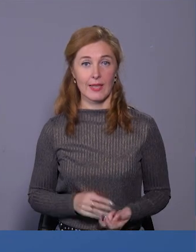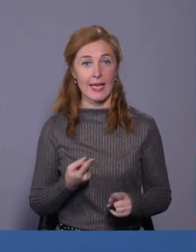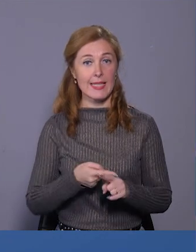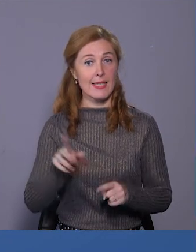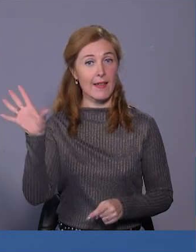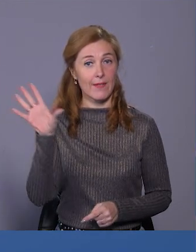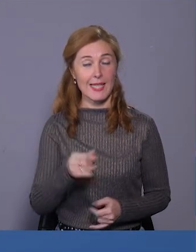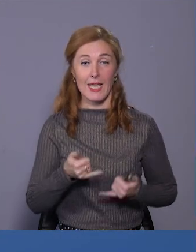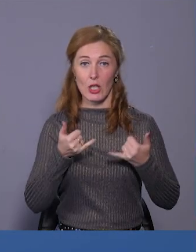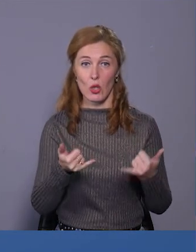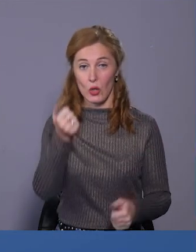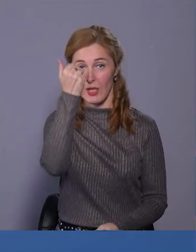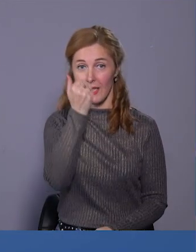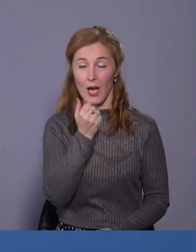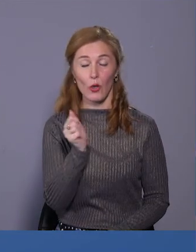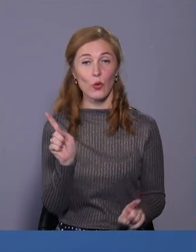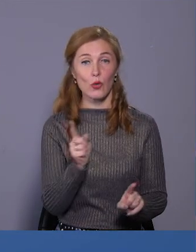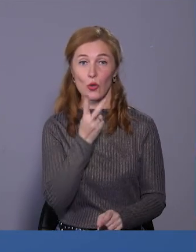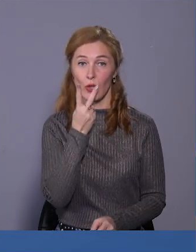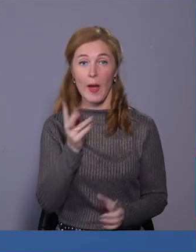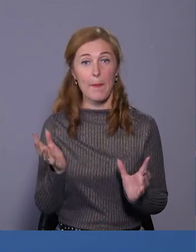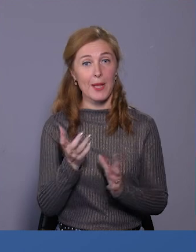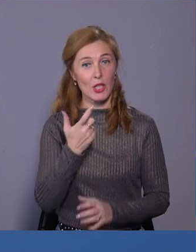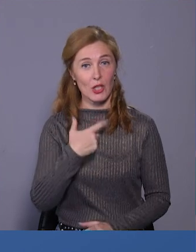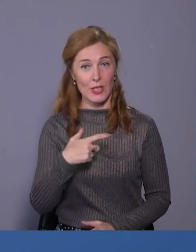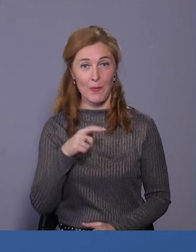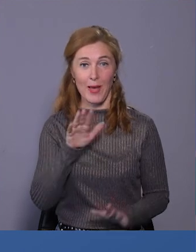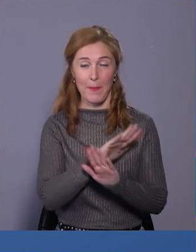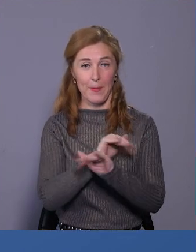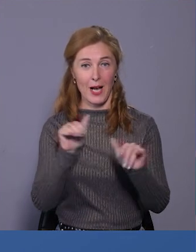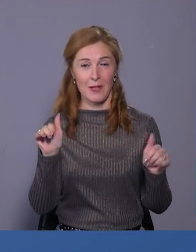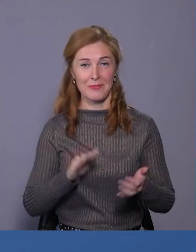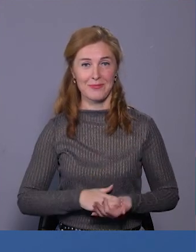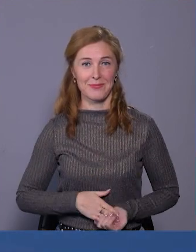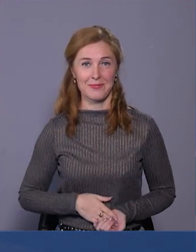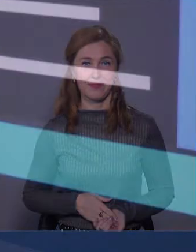Це все на сьогодні. Дякуємо, що дивитесь. Бережіть себе і на все добре.